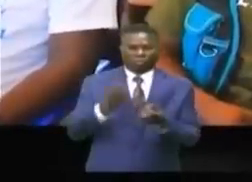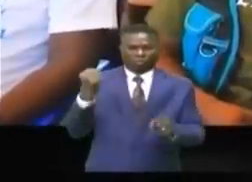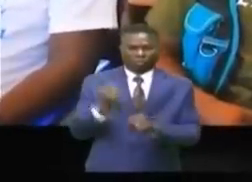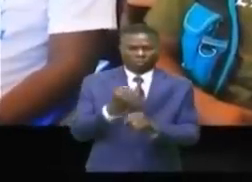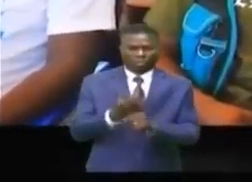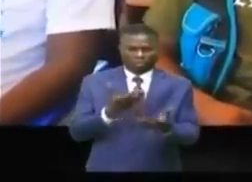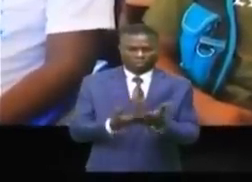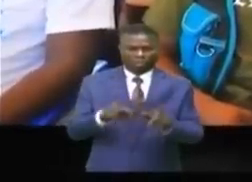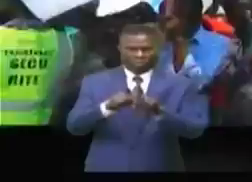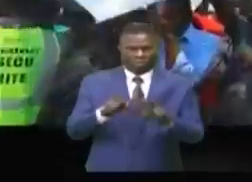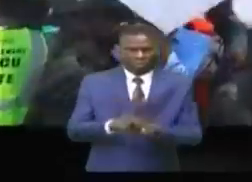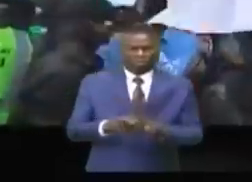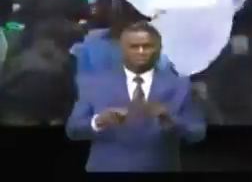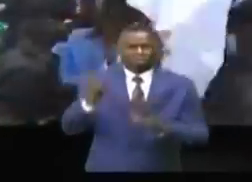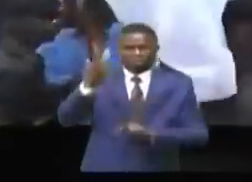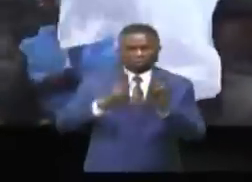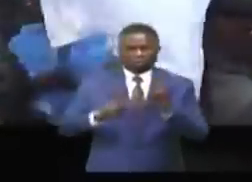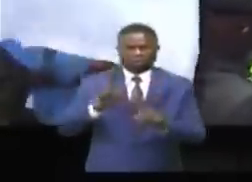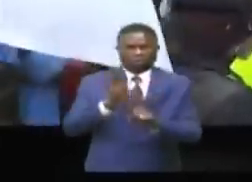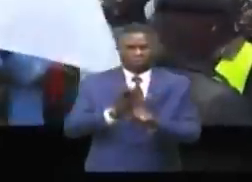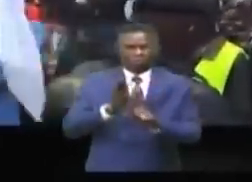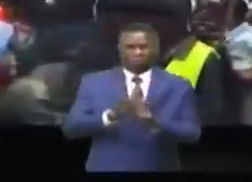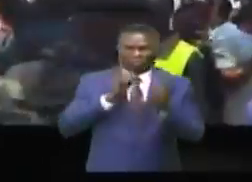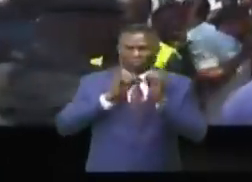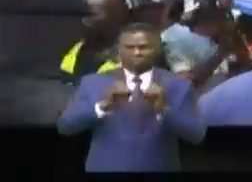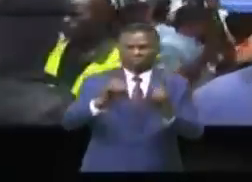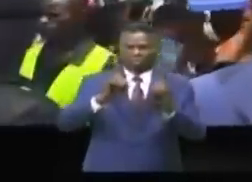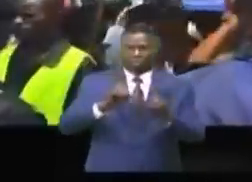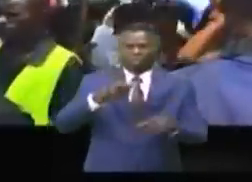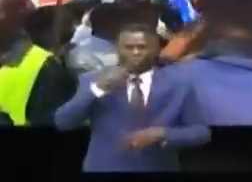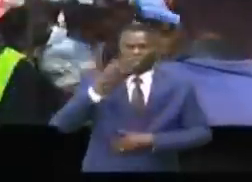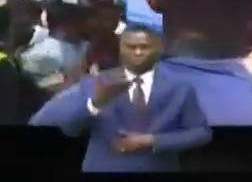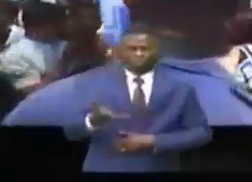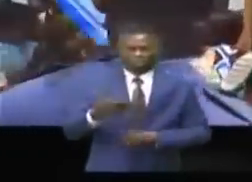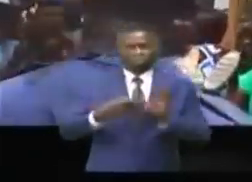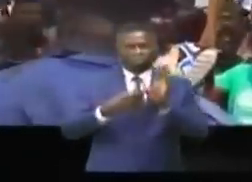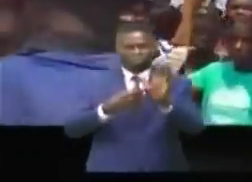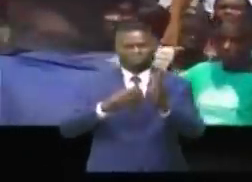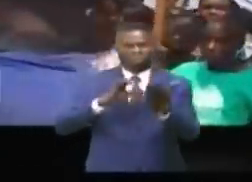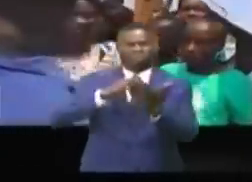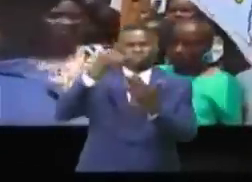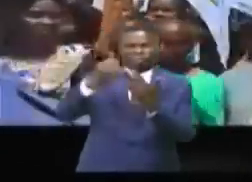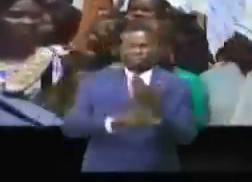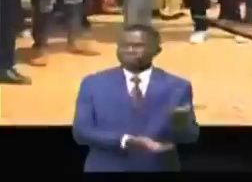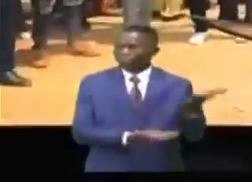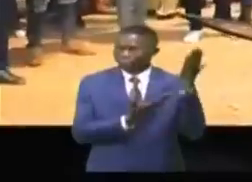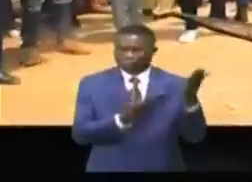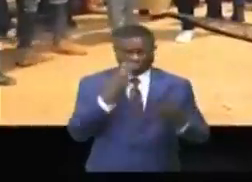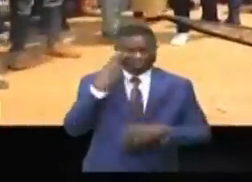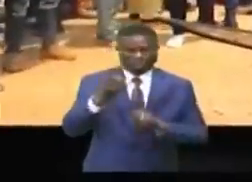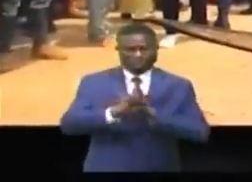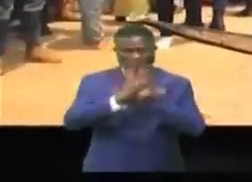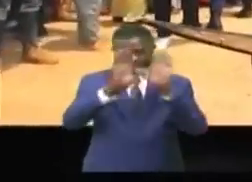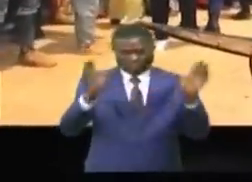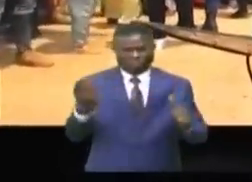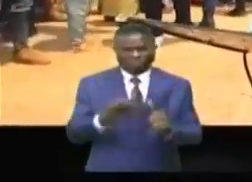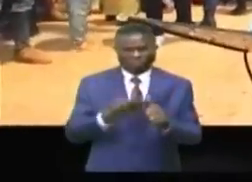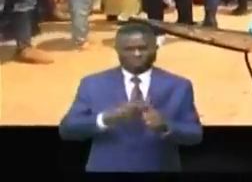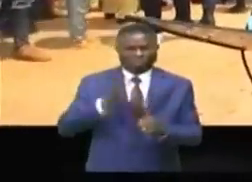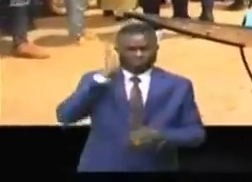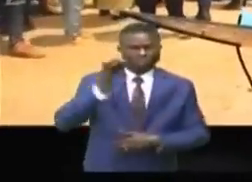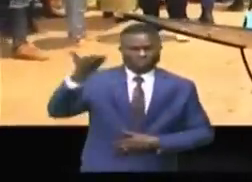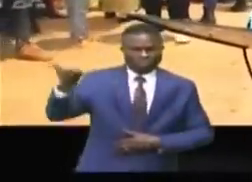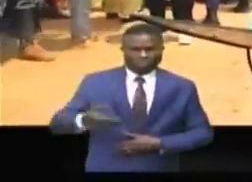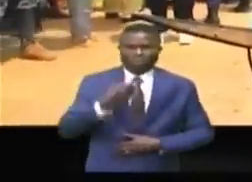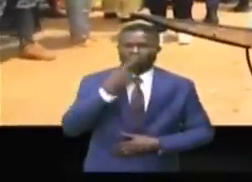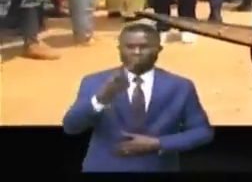et bénéficiaires, une série d'allocutions se sont alternées pour expliciter ce projet à impact visible. D'abord, celle de bienvenue,